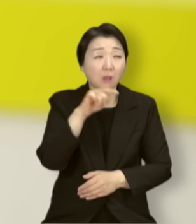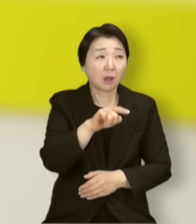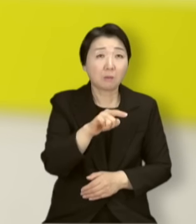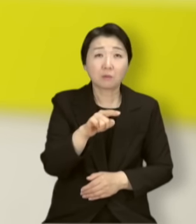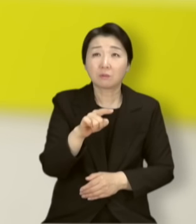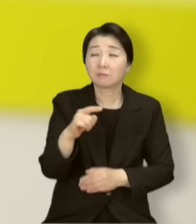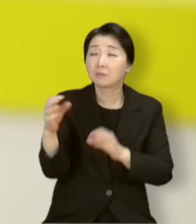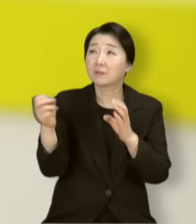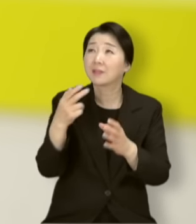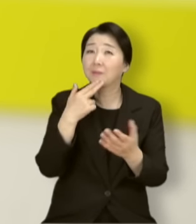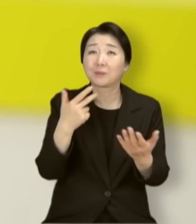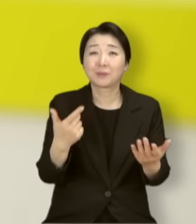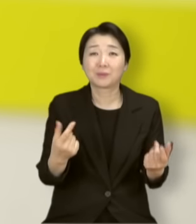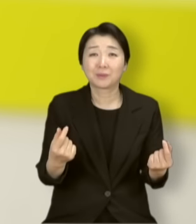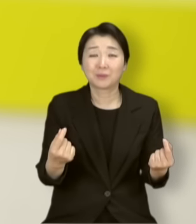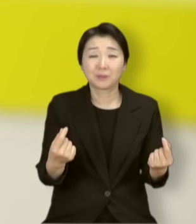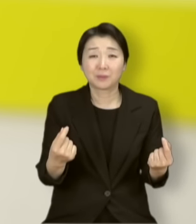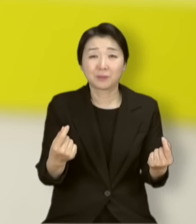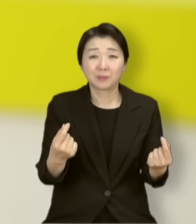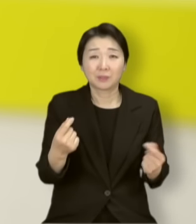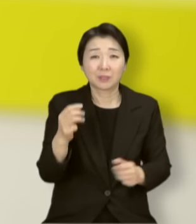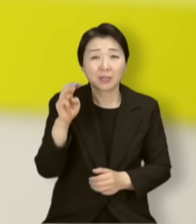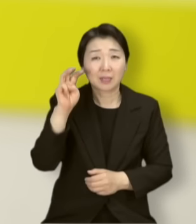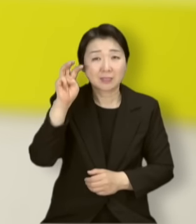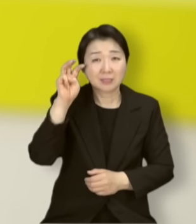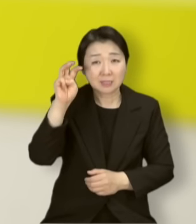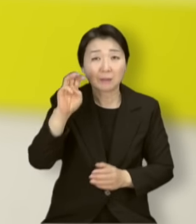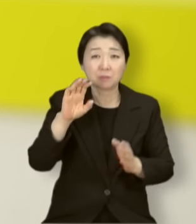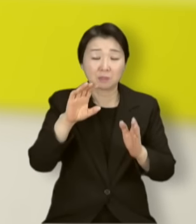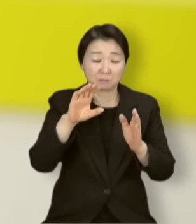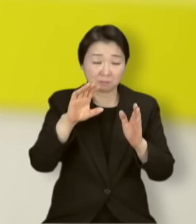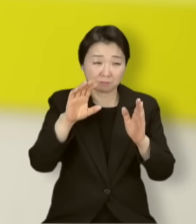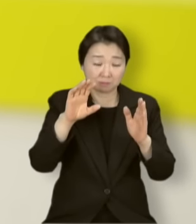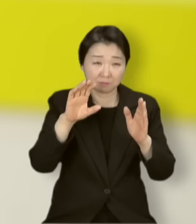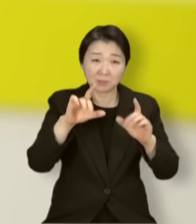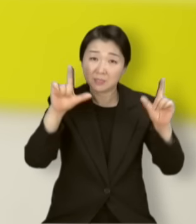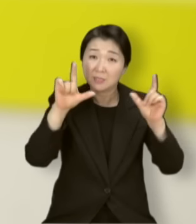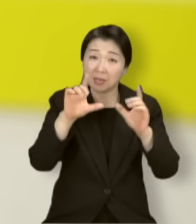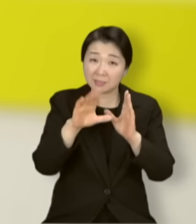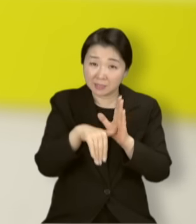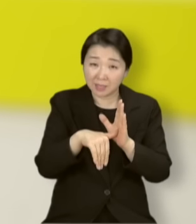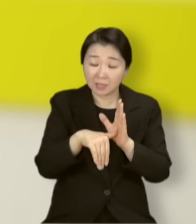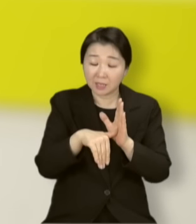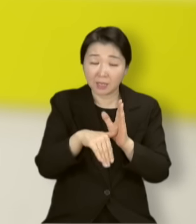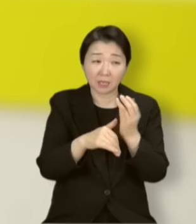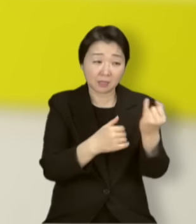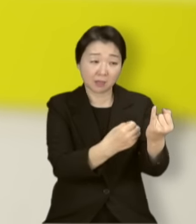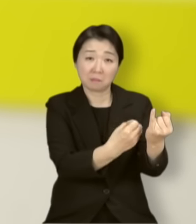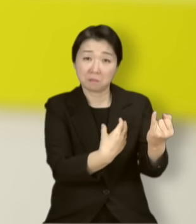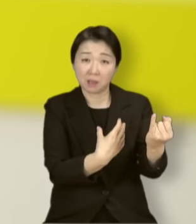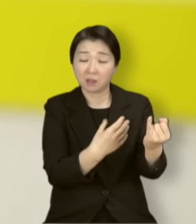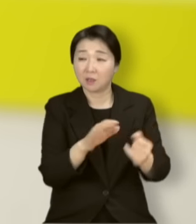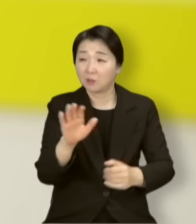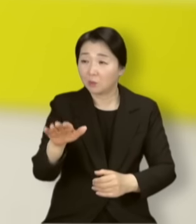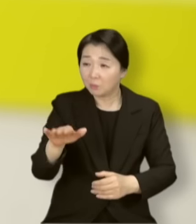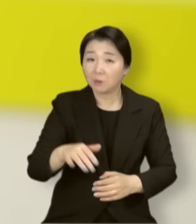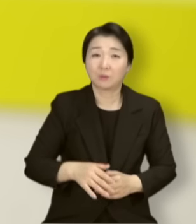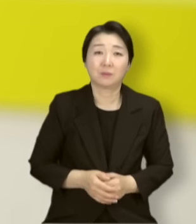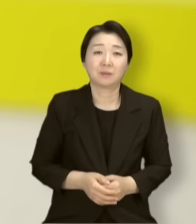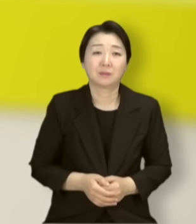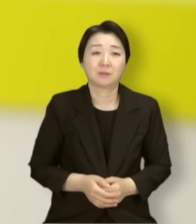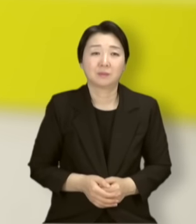게 없다가 네. 30일쯤 됐을 때 아내가 저한테 네. 얘기를 해요. 여보,